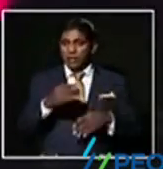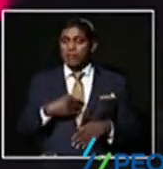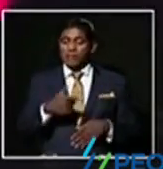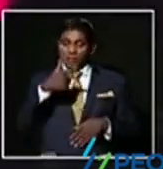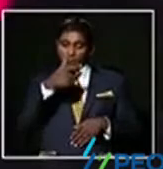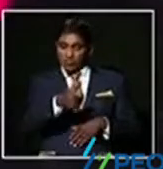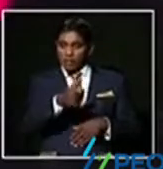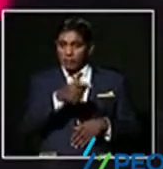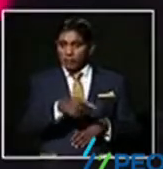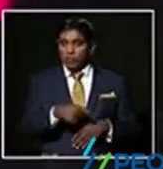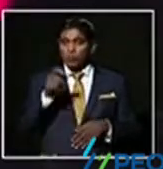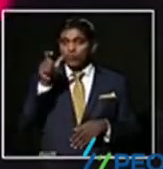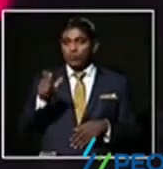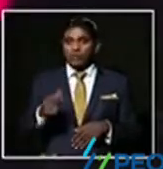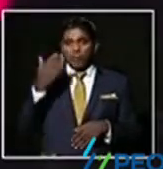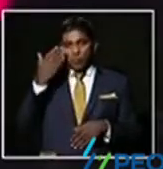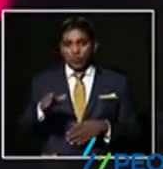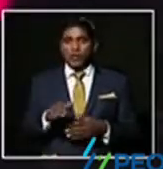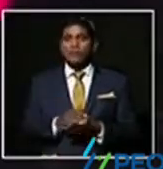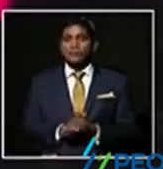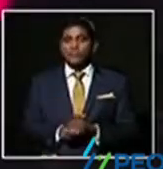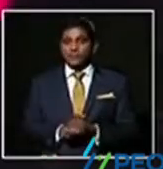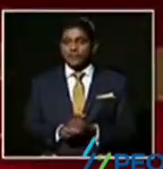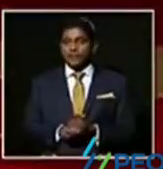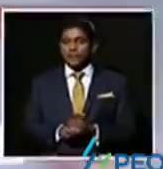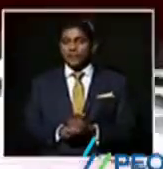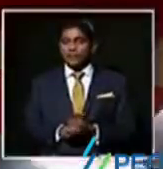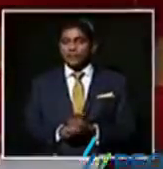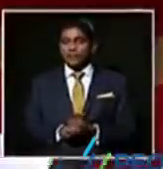තැබීමකින් පුද්ගලයෙකු මියගොස් තිබෙනවා.